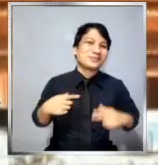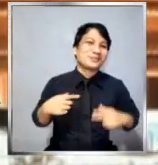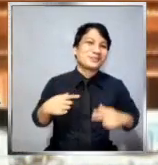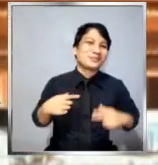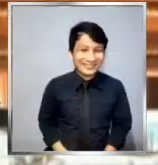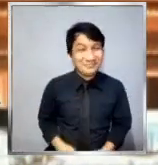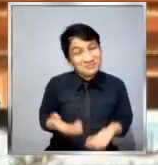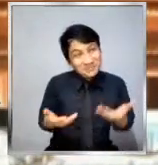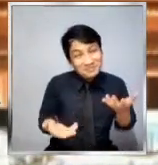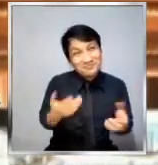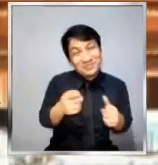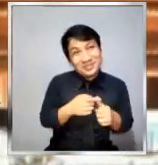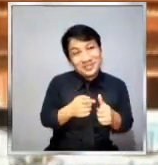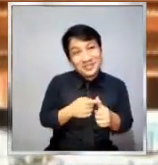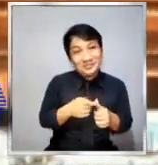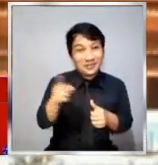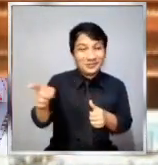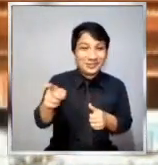visit Spratly.